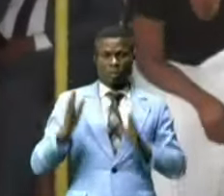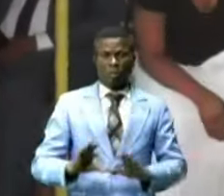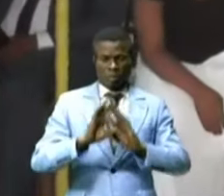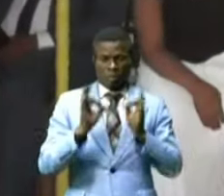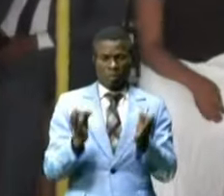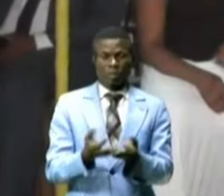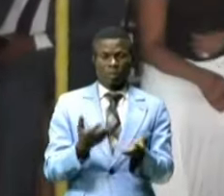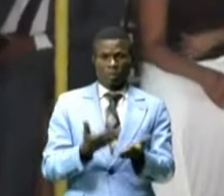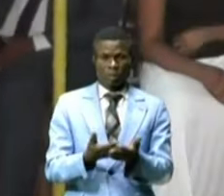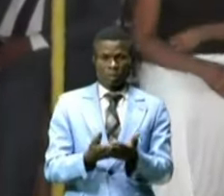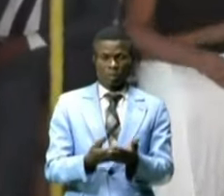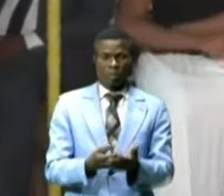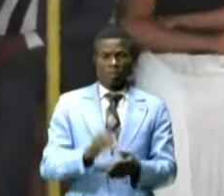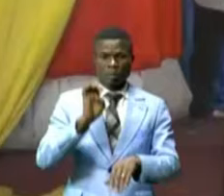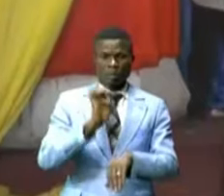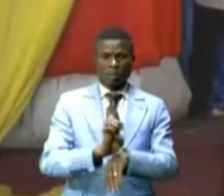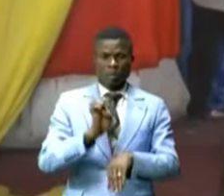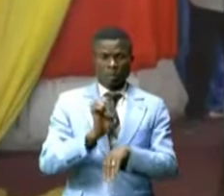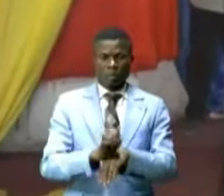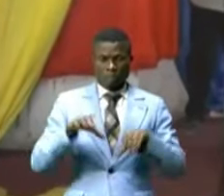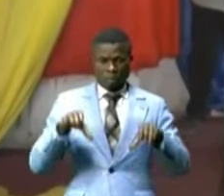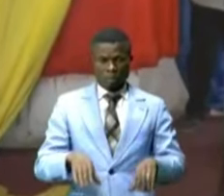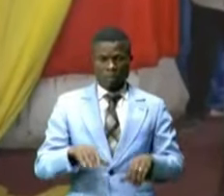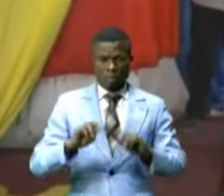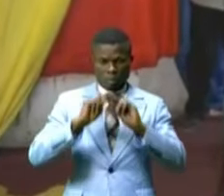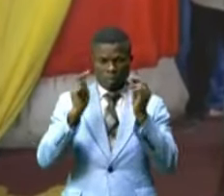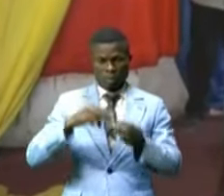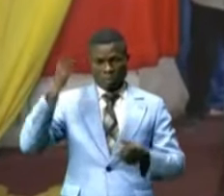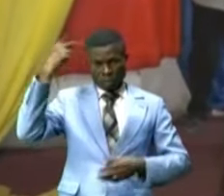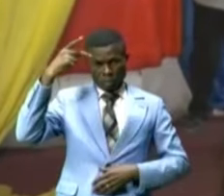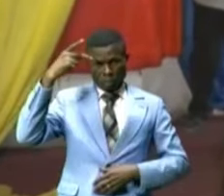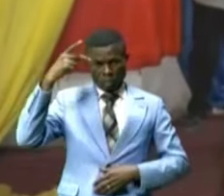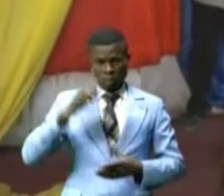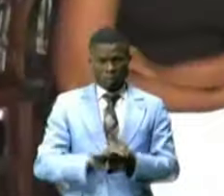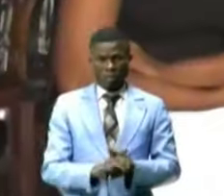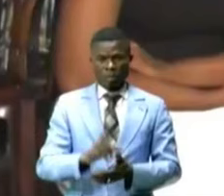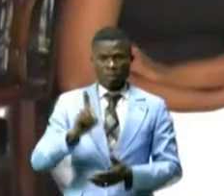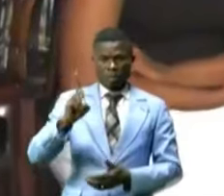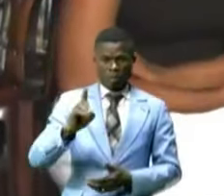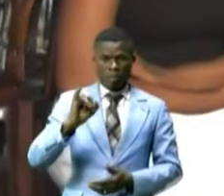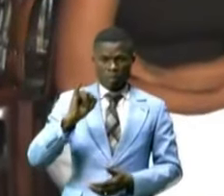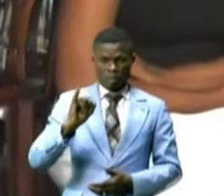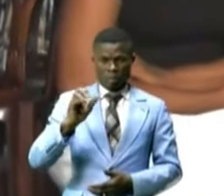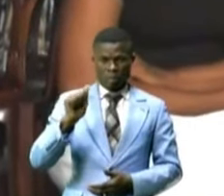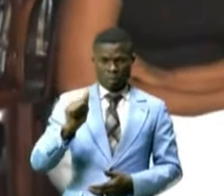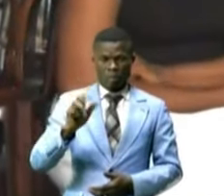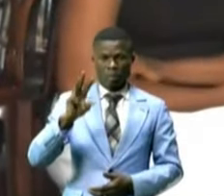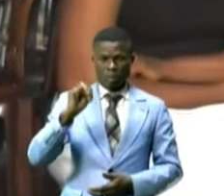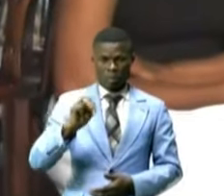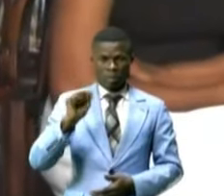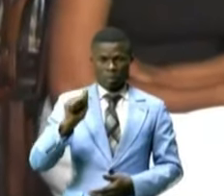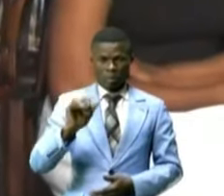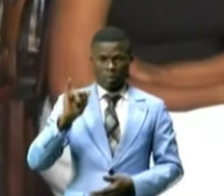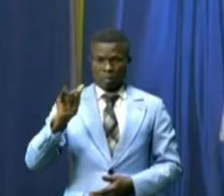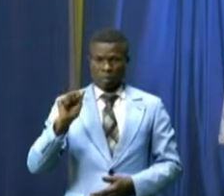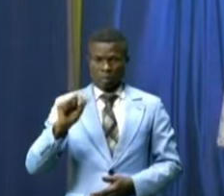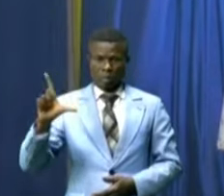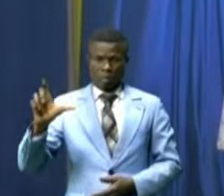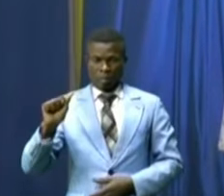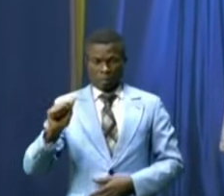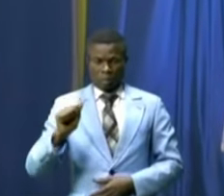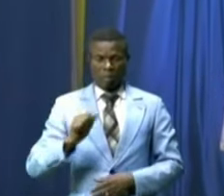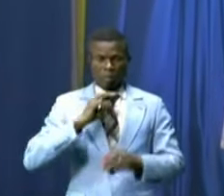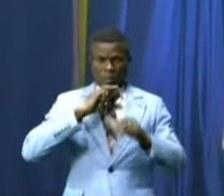mouvement Bundu Dia Congo et son parti politique Bundu Dia Mayala. L'envoyé politique du chef de l'État a apporté un